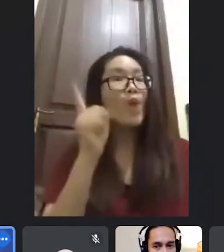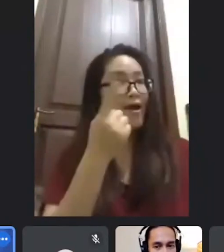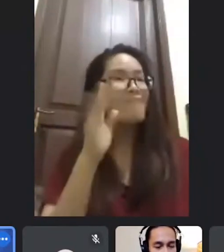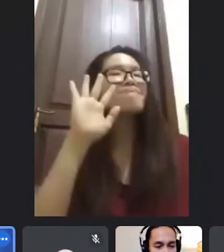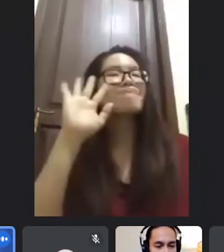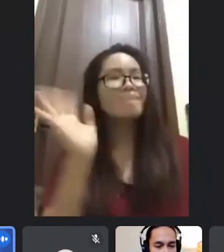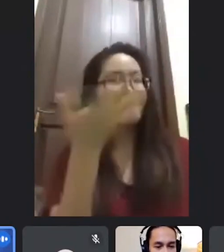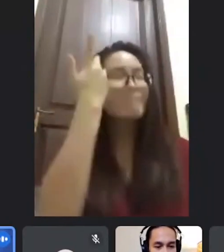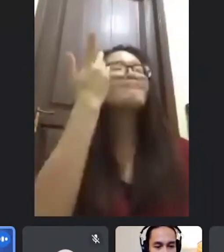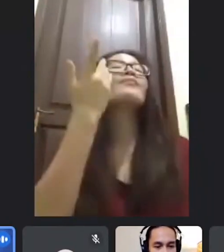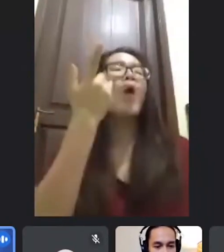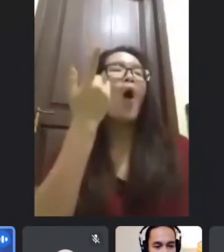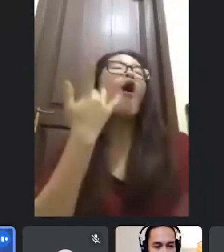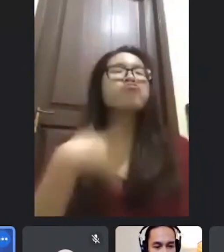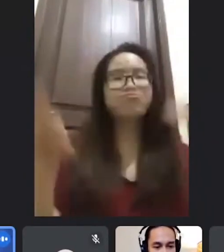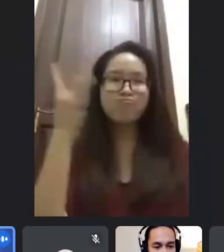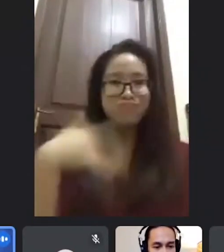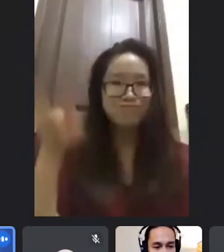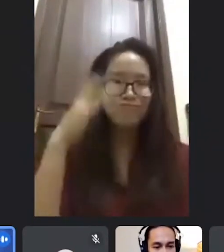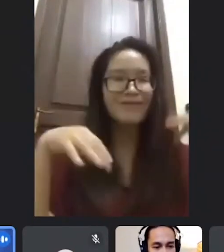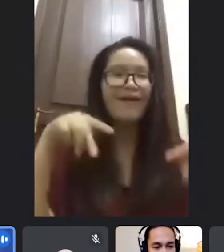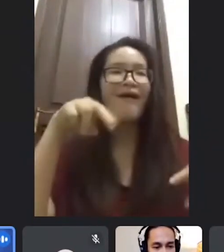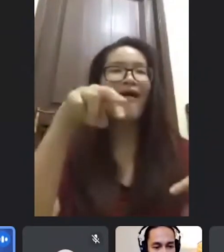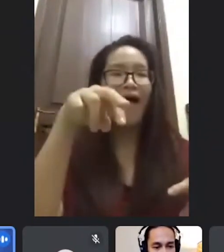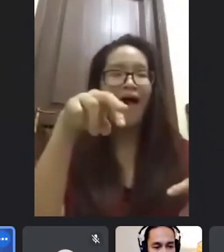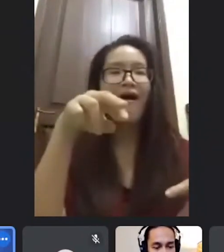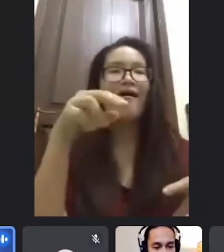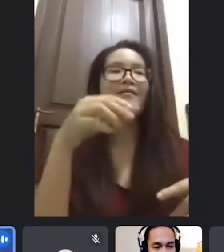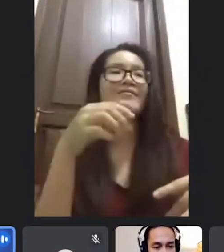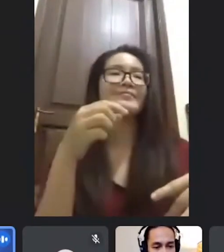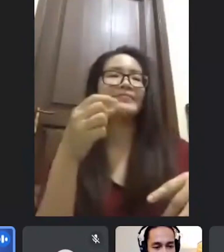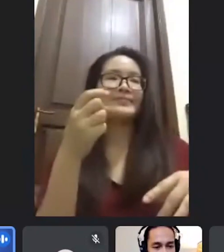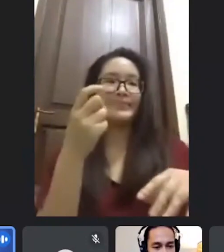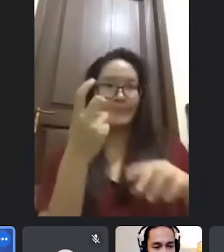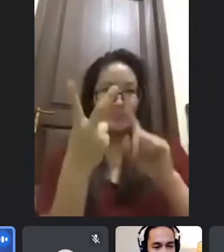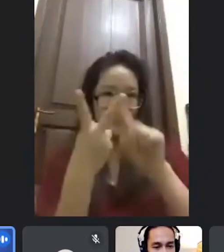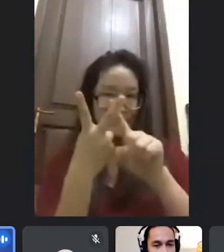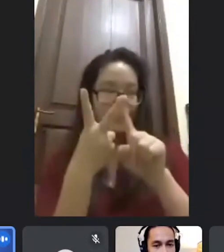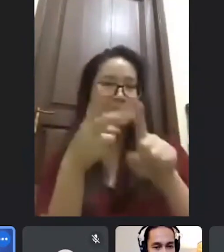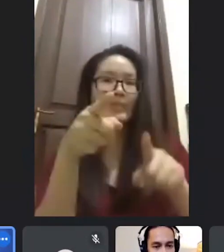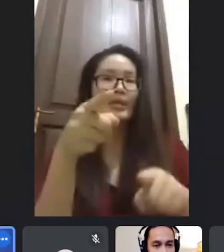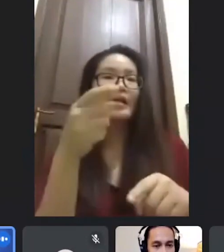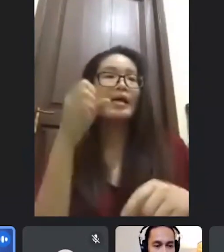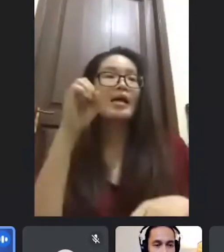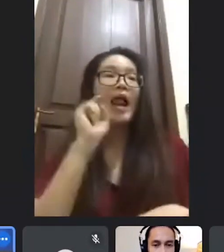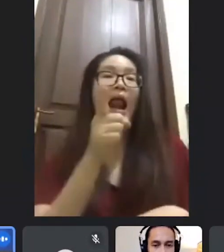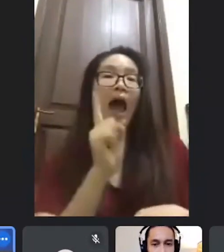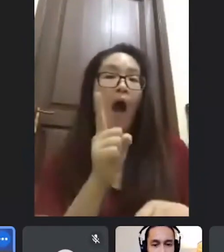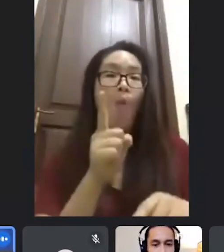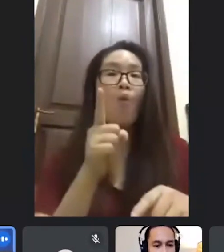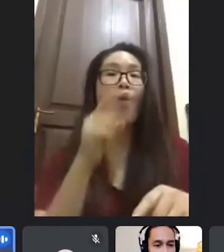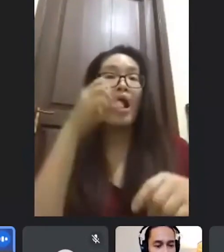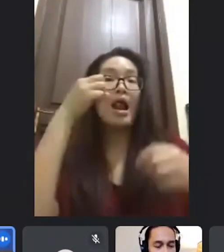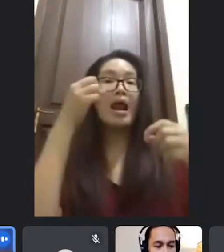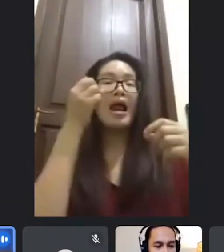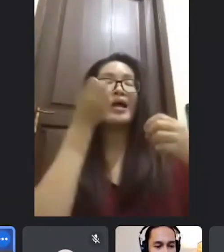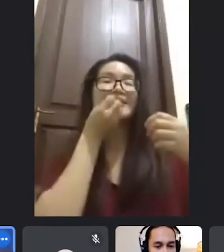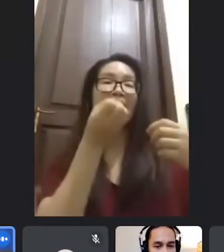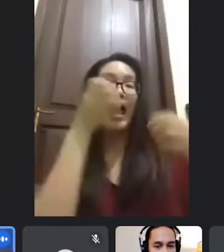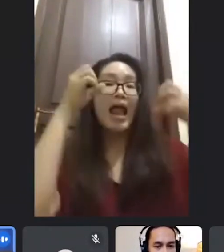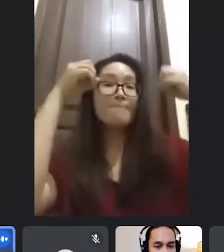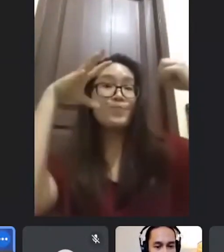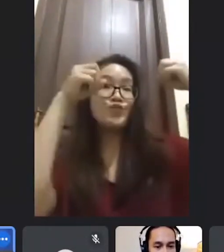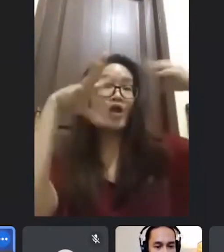yang di apa ya Mas dibunyikan tapi saya ya hanya bergerak saja yang disesuaikan sama